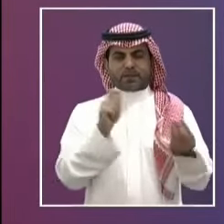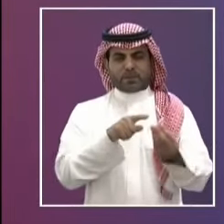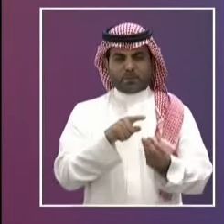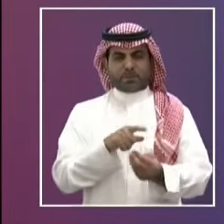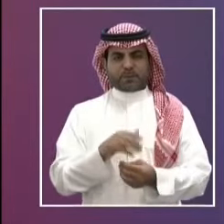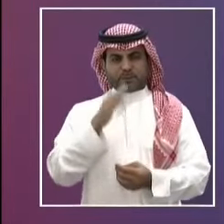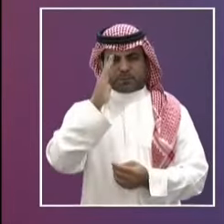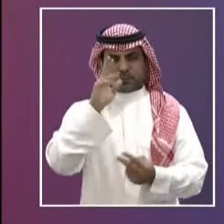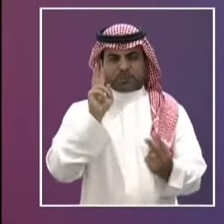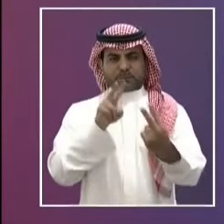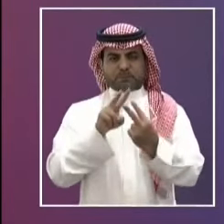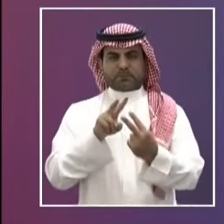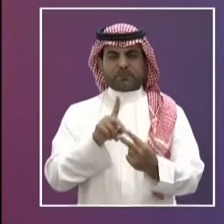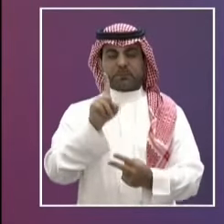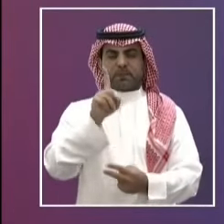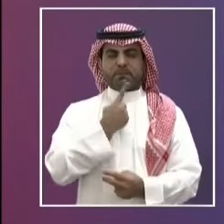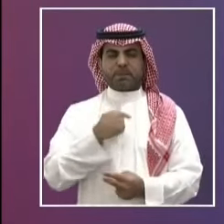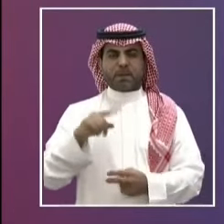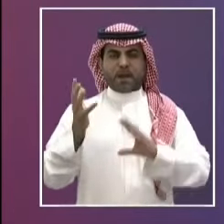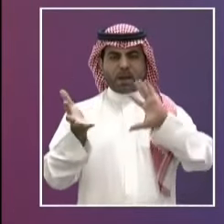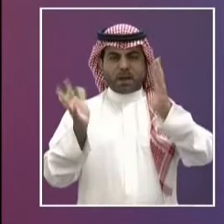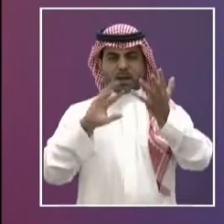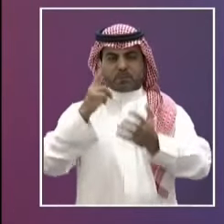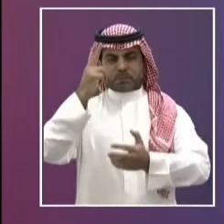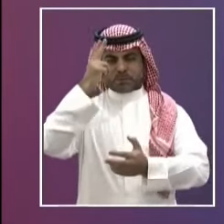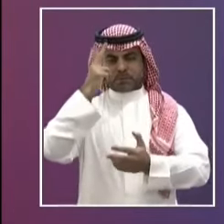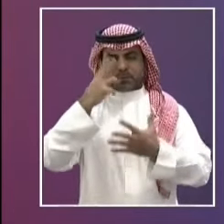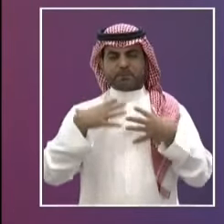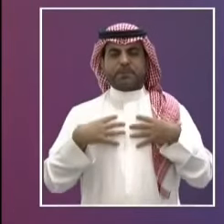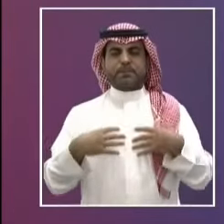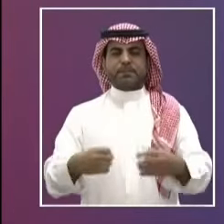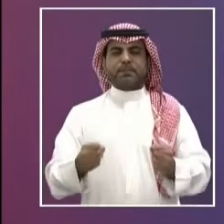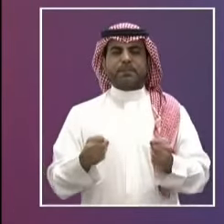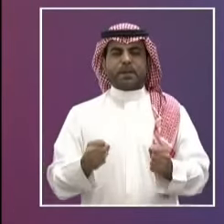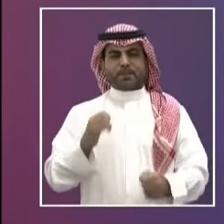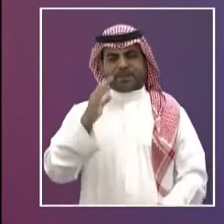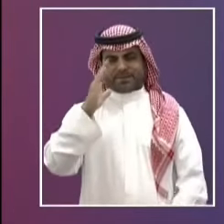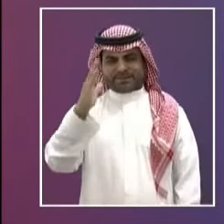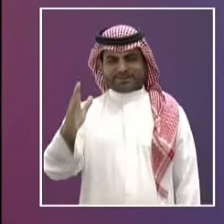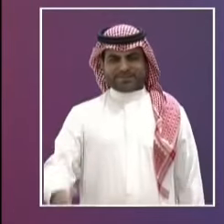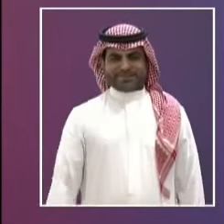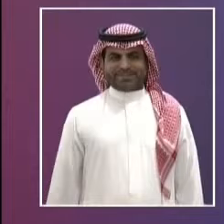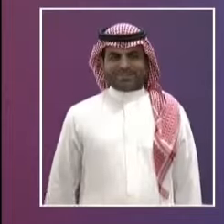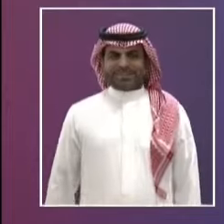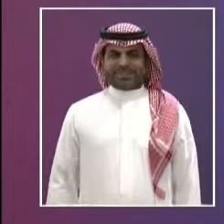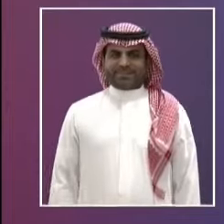شكرا للمشاهدين، وأمنياتنا للوطن والعالم بالصحة والسلامة.